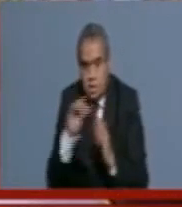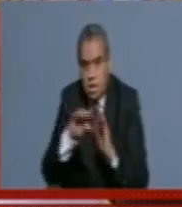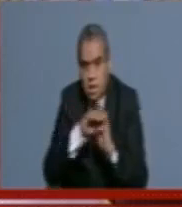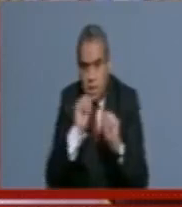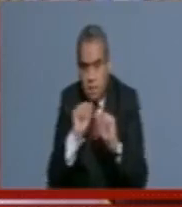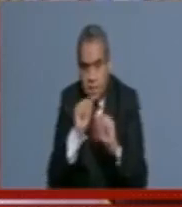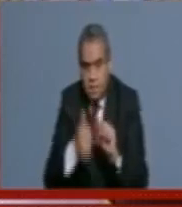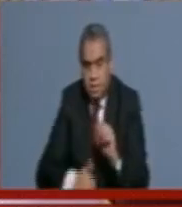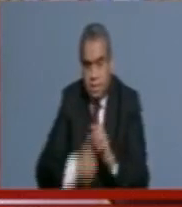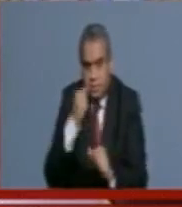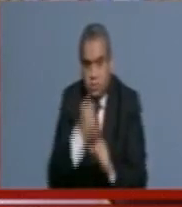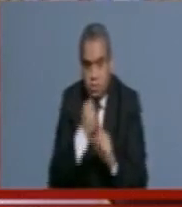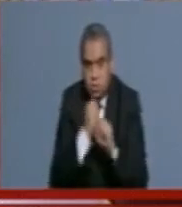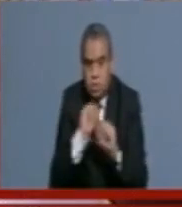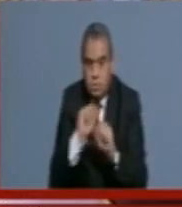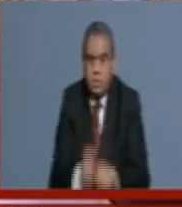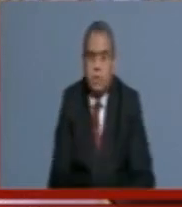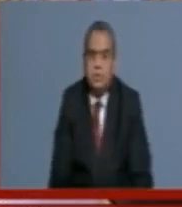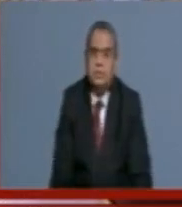الموضع فيه.